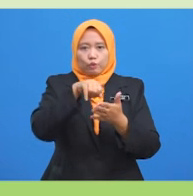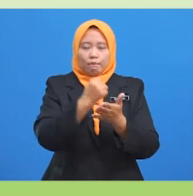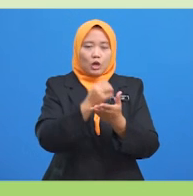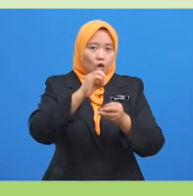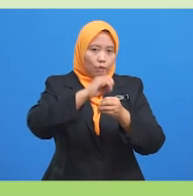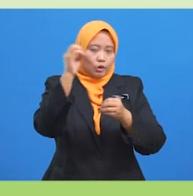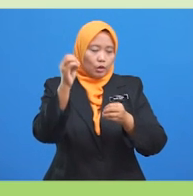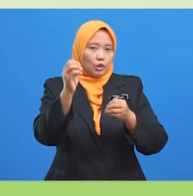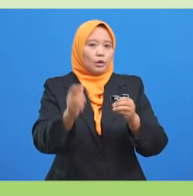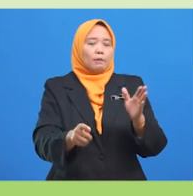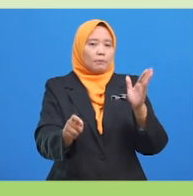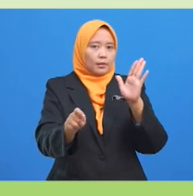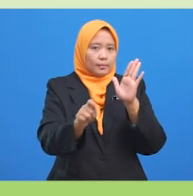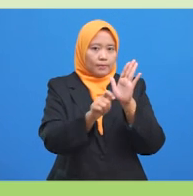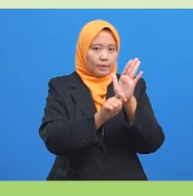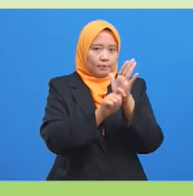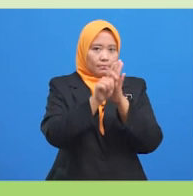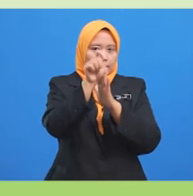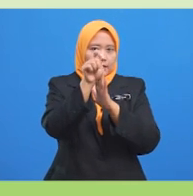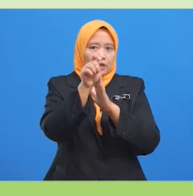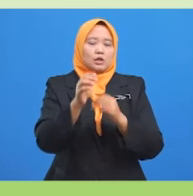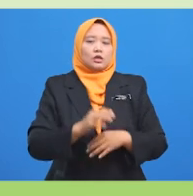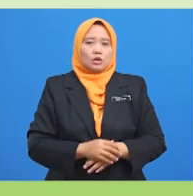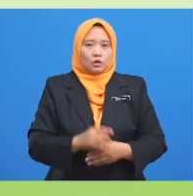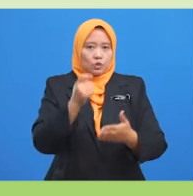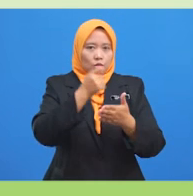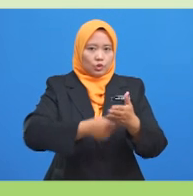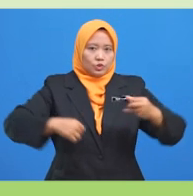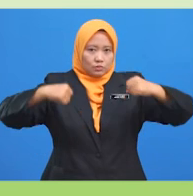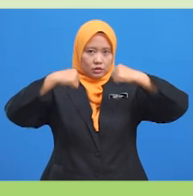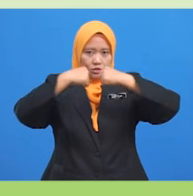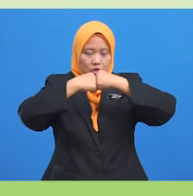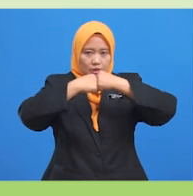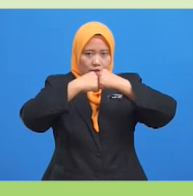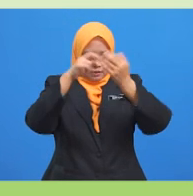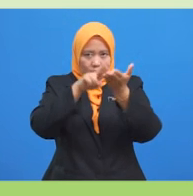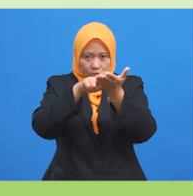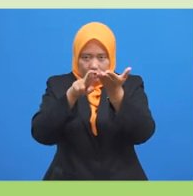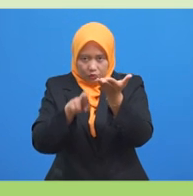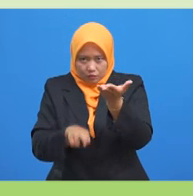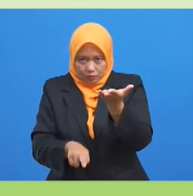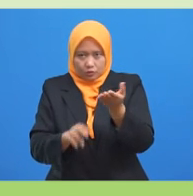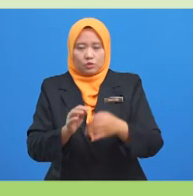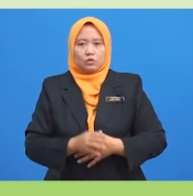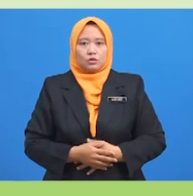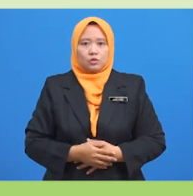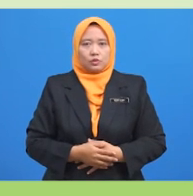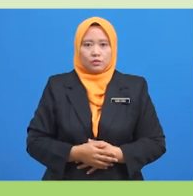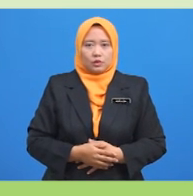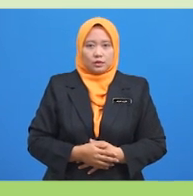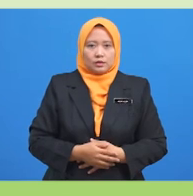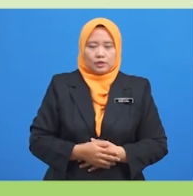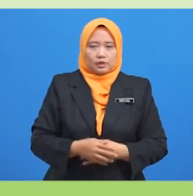meningkat, kos marginal menurun sehingga output ketiga. Kos marginal mencapai nilai